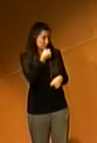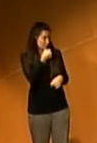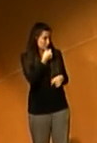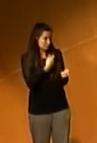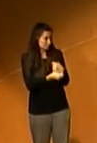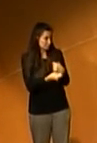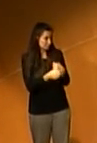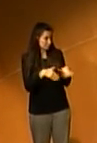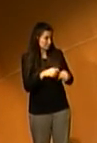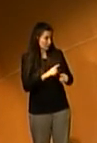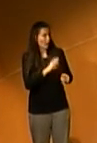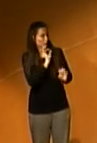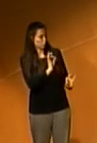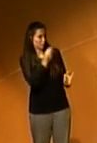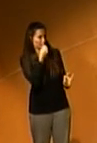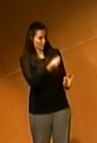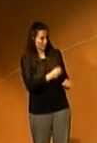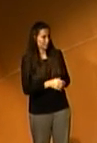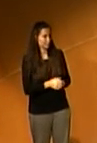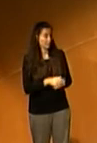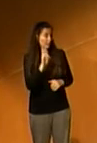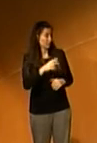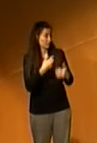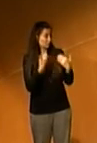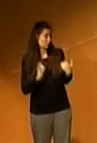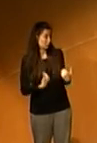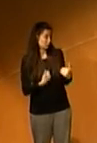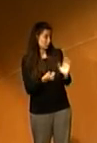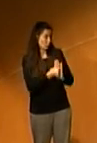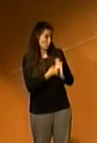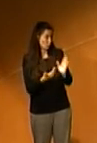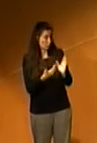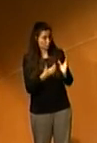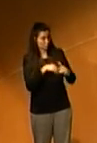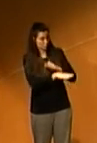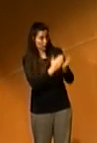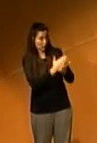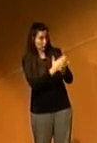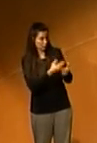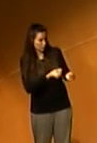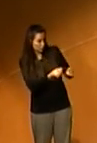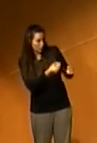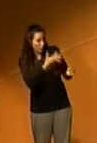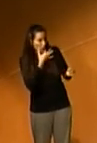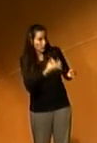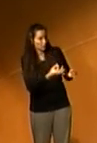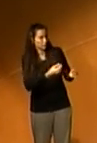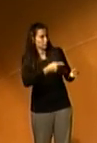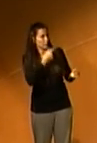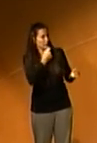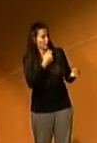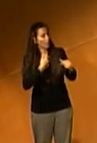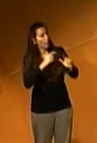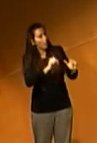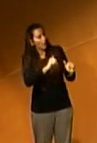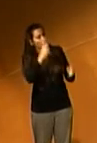marche pas ? Je ne sais pas. Si. Alors, on est facilitateur dans la classe. On aide à la fois le jeune, mais on